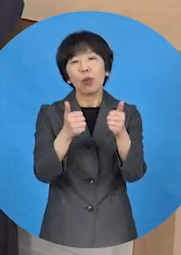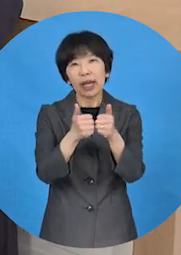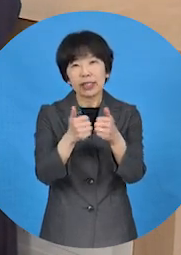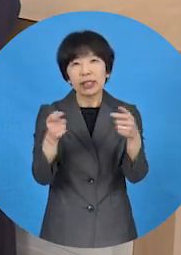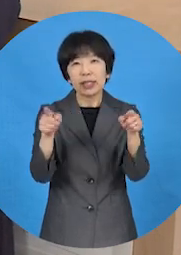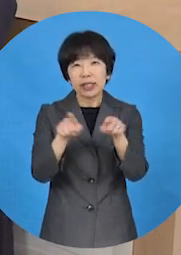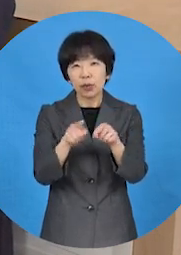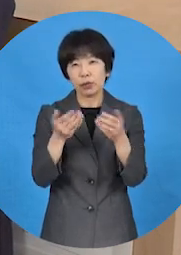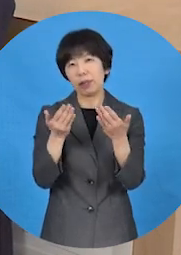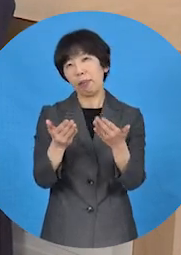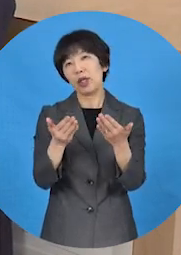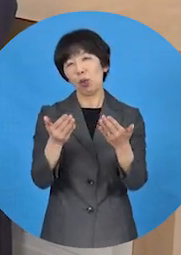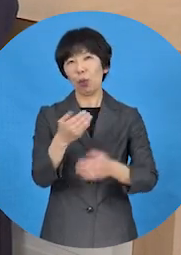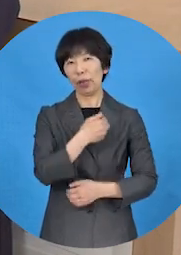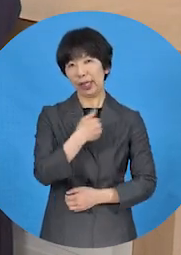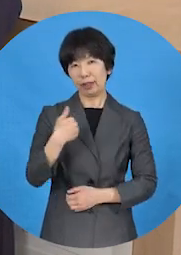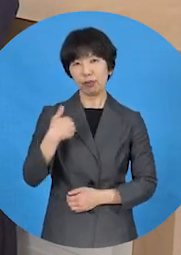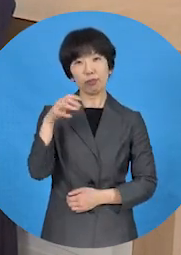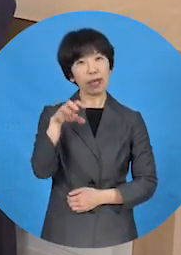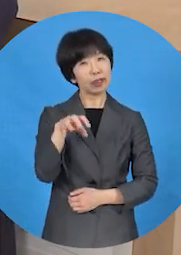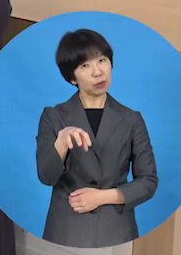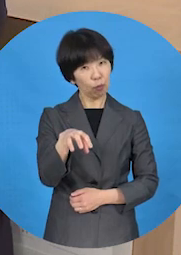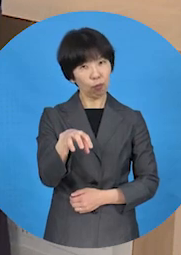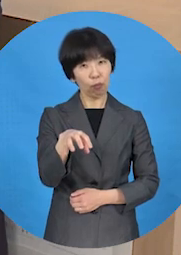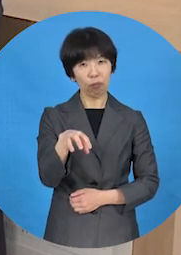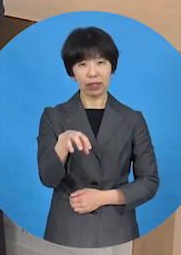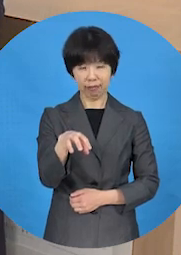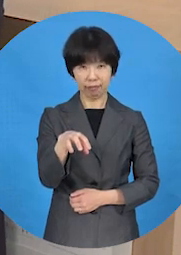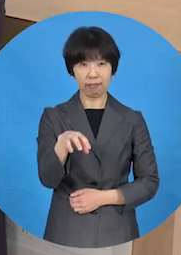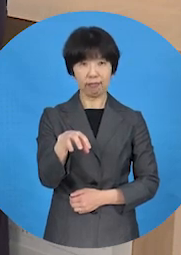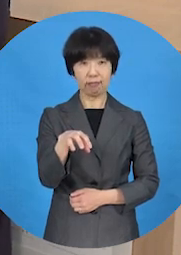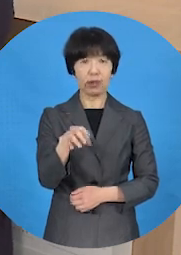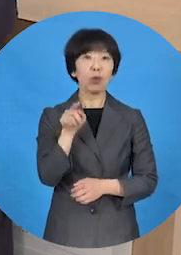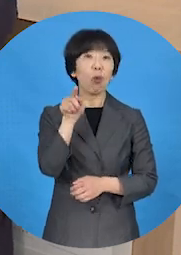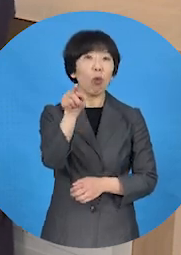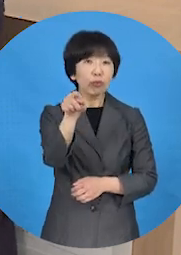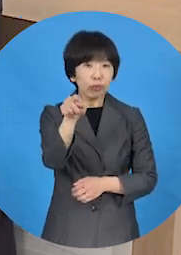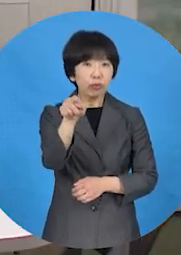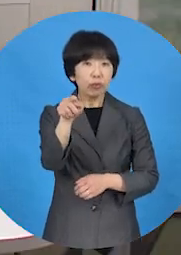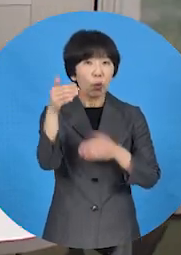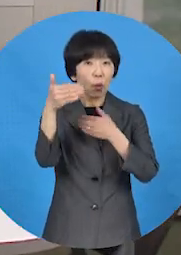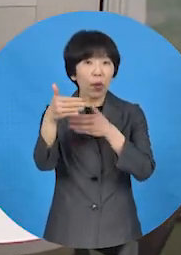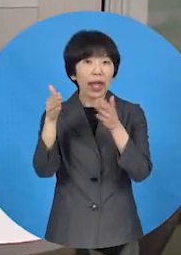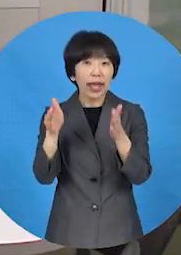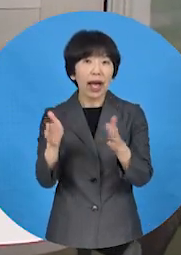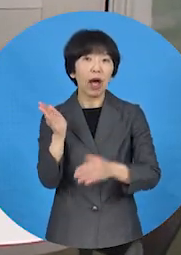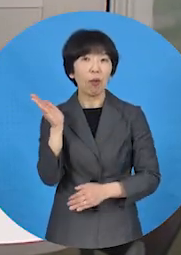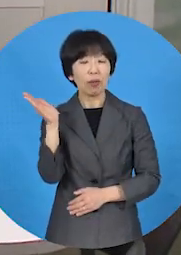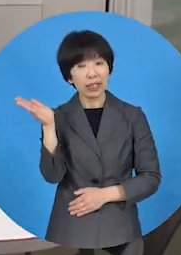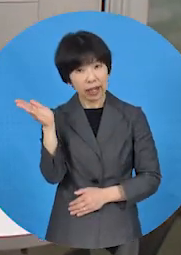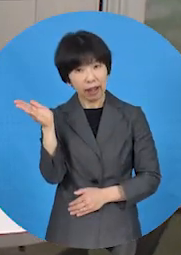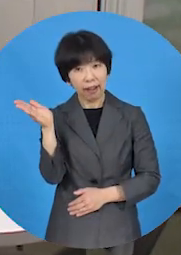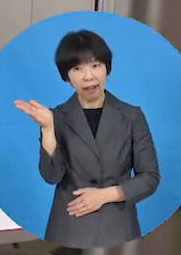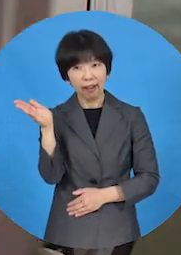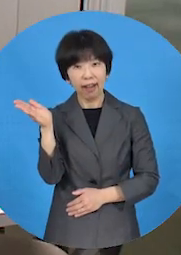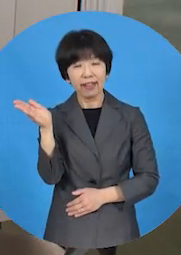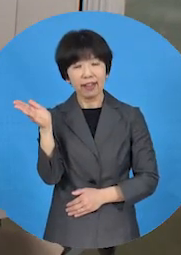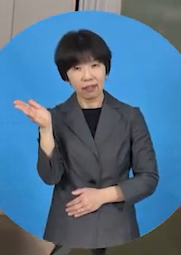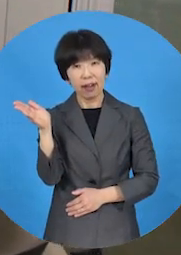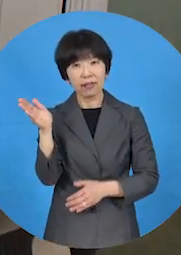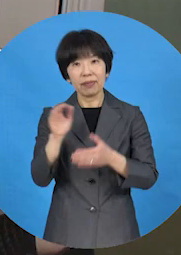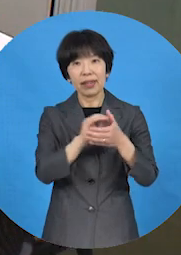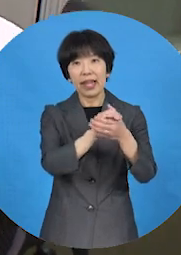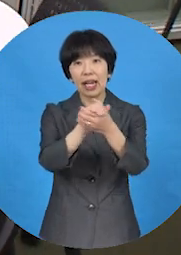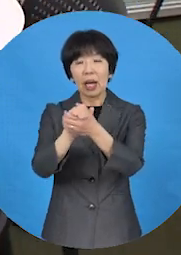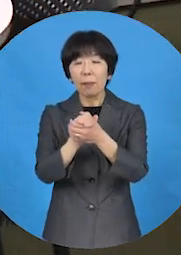ういったこともですね、できるようにしたいと思っていまして、奥には、ティーンズルームという部屋も作りまして、うん、語らいの